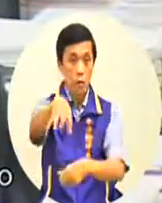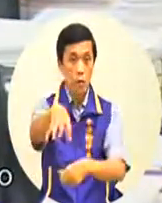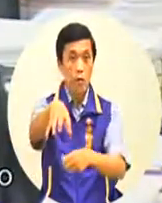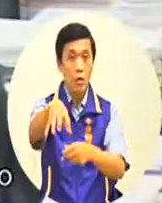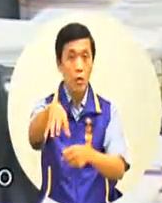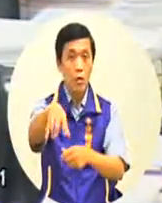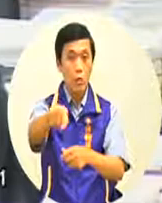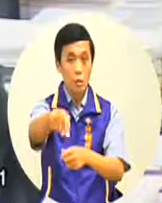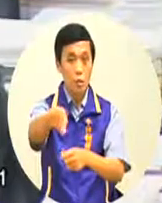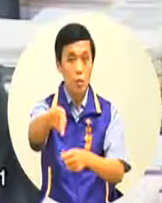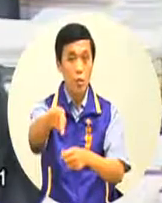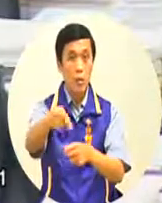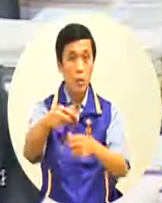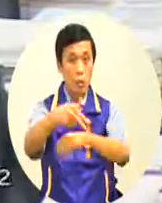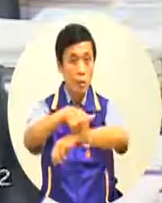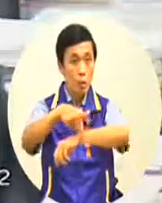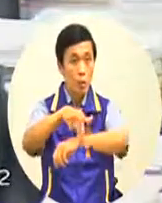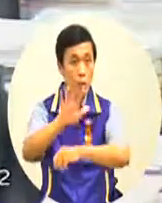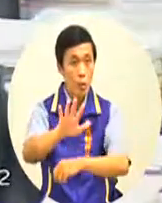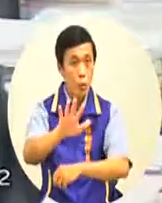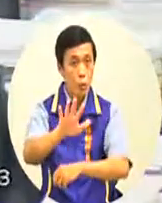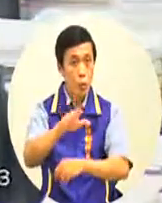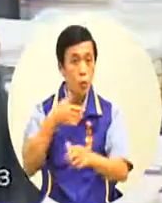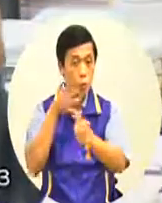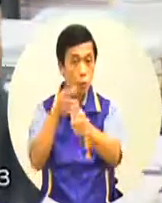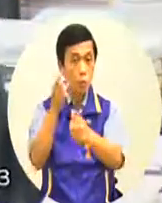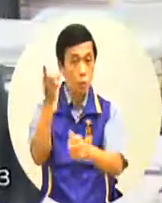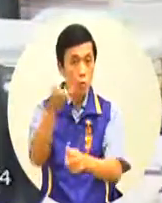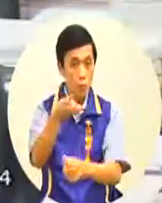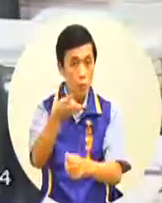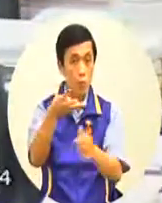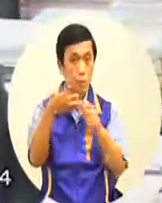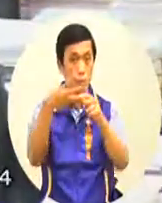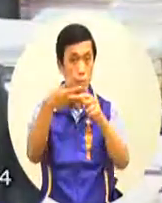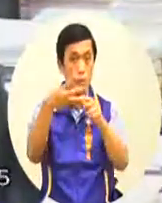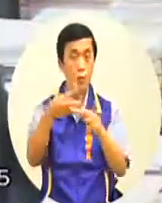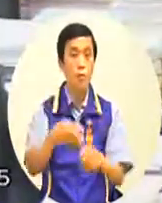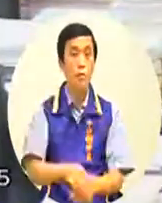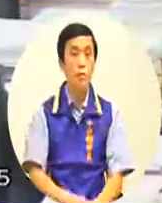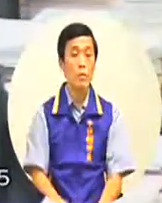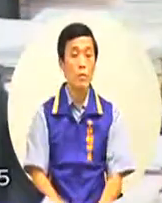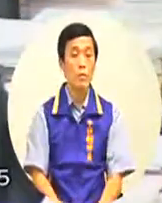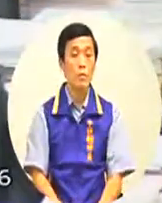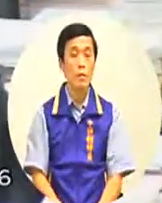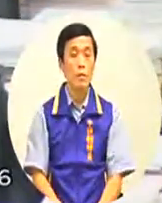这样的规划吗？我想三个问题的，然后局长请回答一下。 好，请正听。